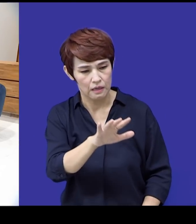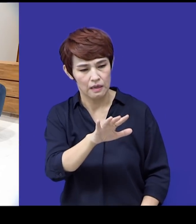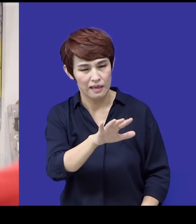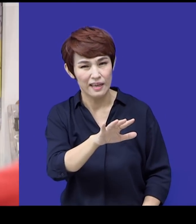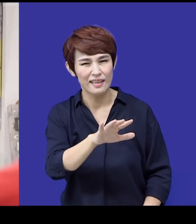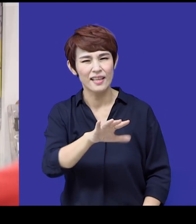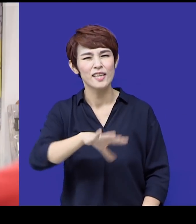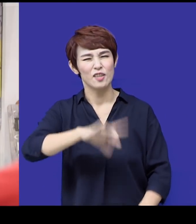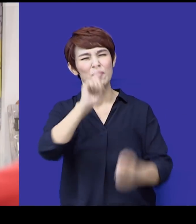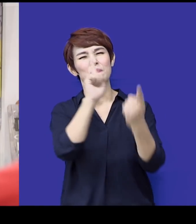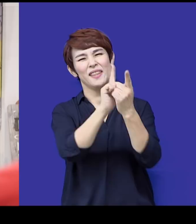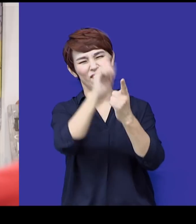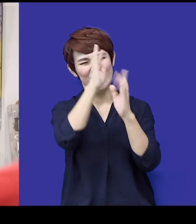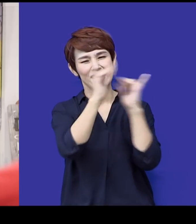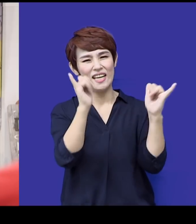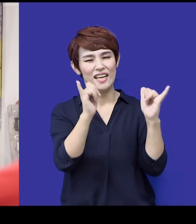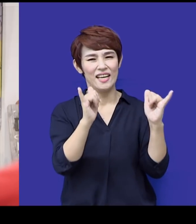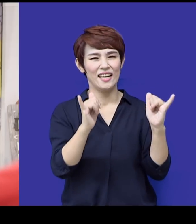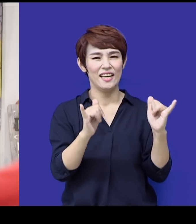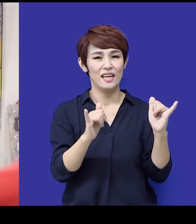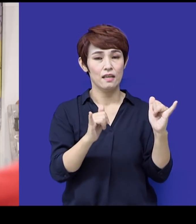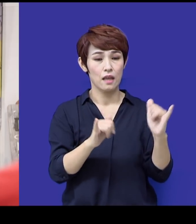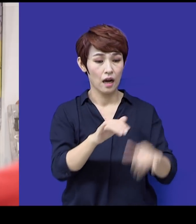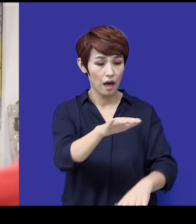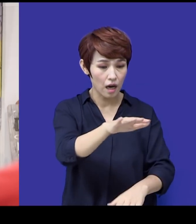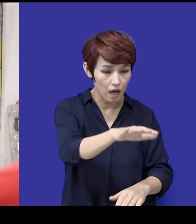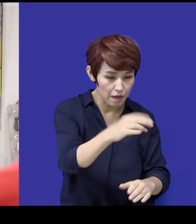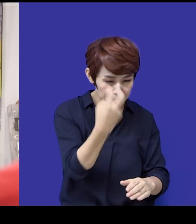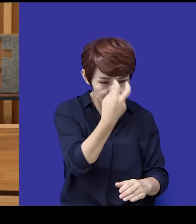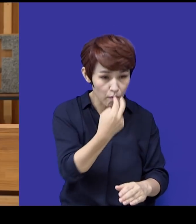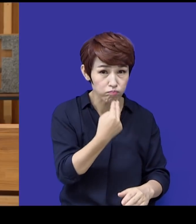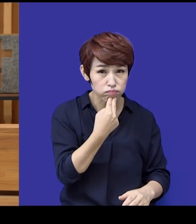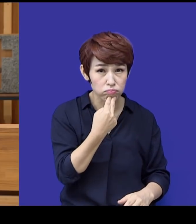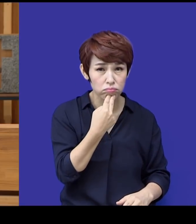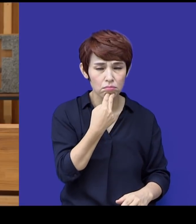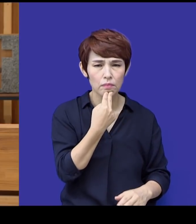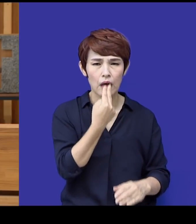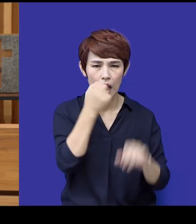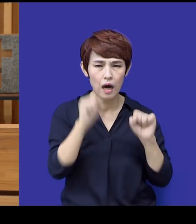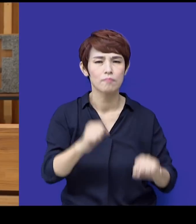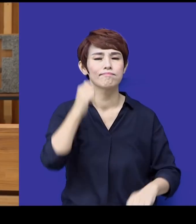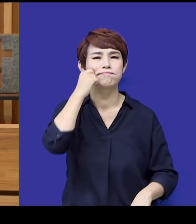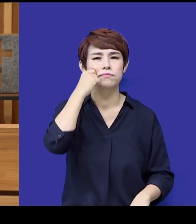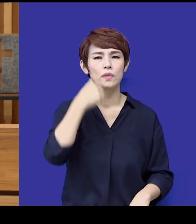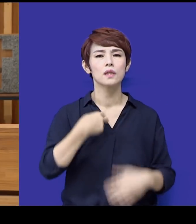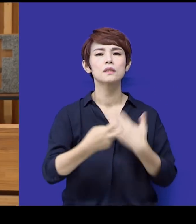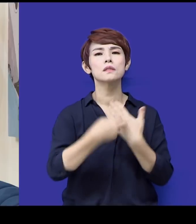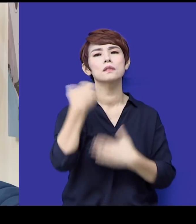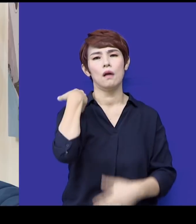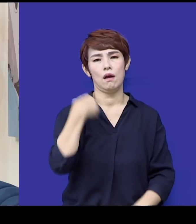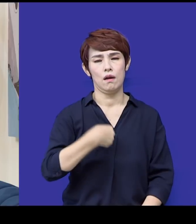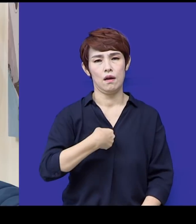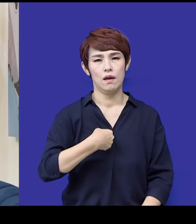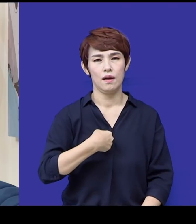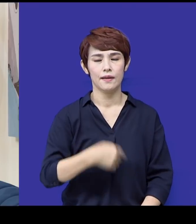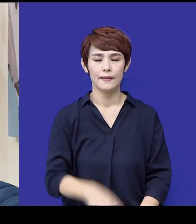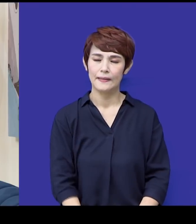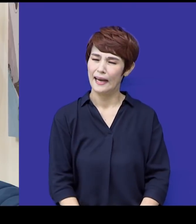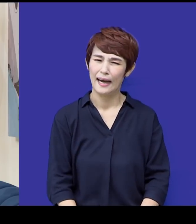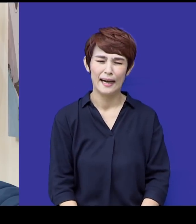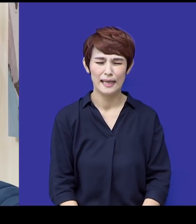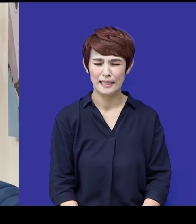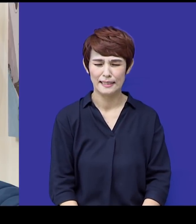네, 네, 네. 근데 내가 이걸 안 만지면은 내가 여기서 못 그렇죠. 진료를 못 의사인데. 하는데. 예. 그래가지고